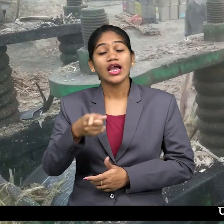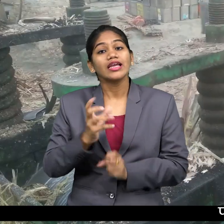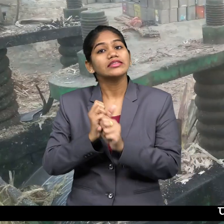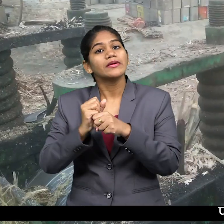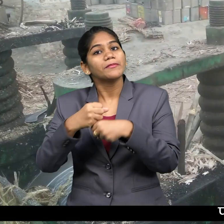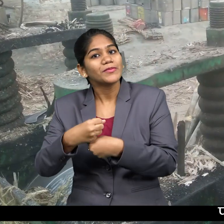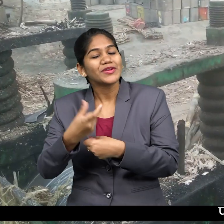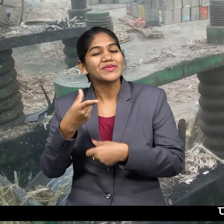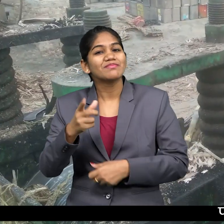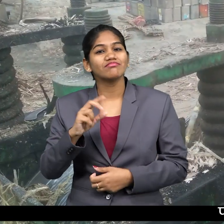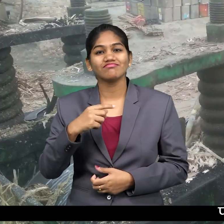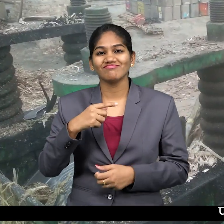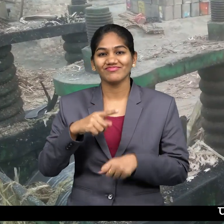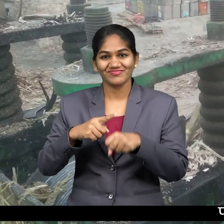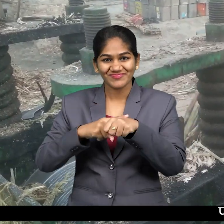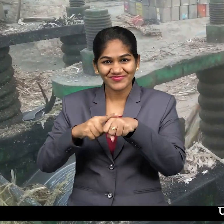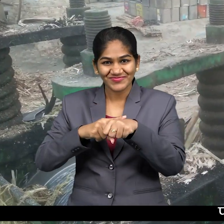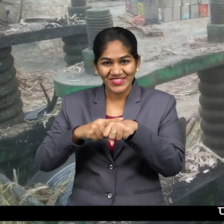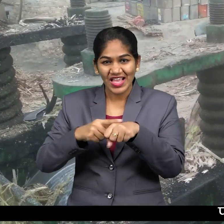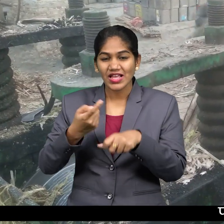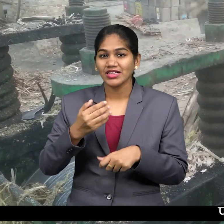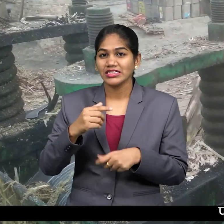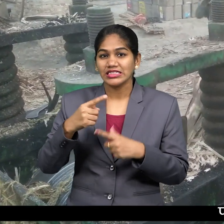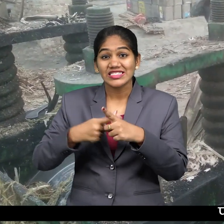परंतु आजकाल